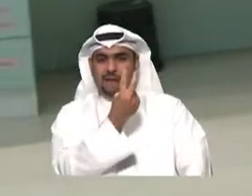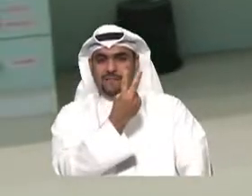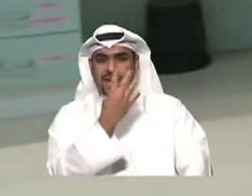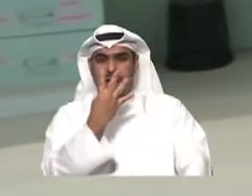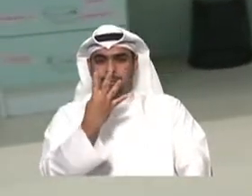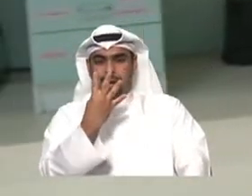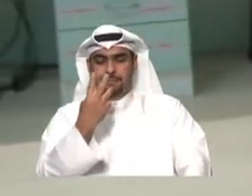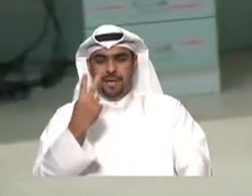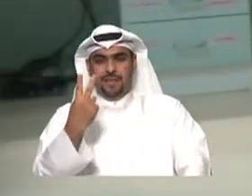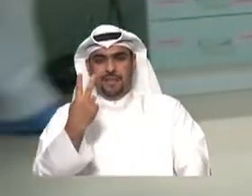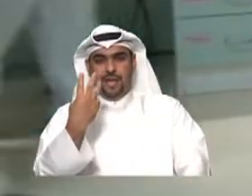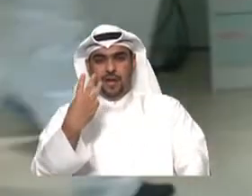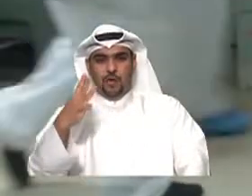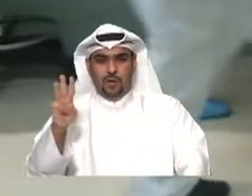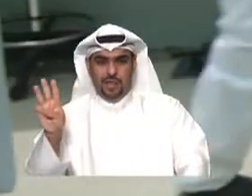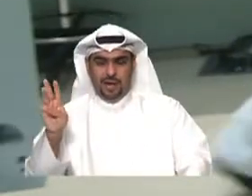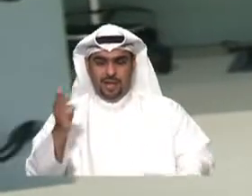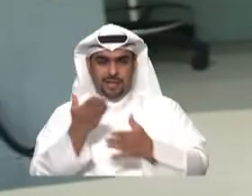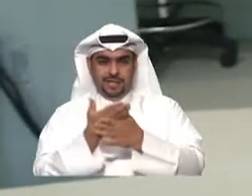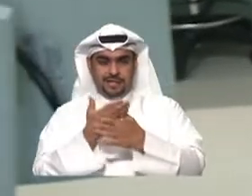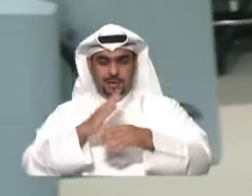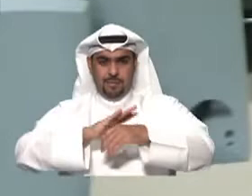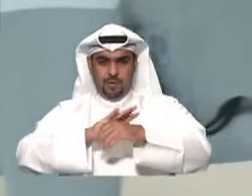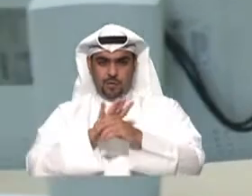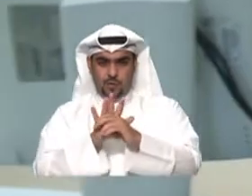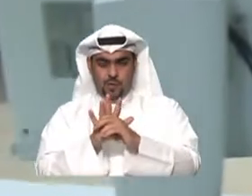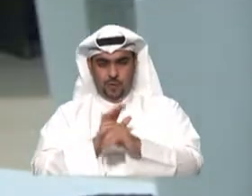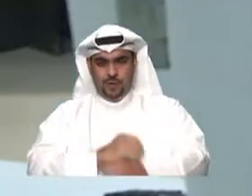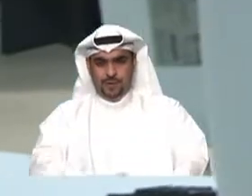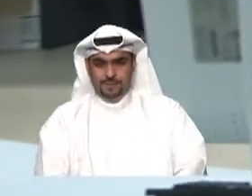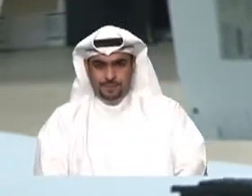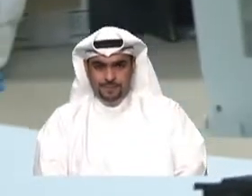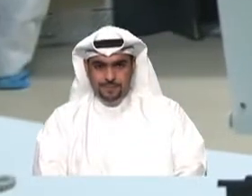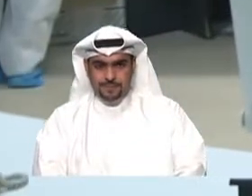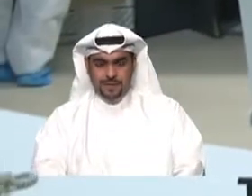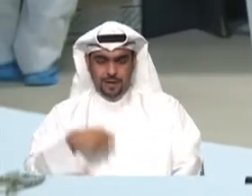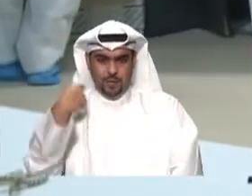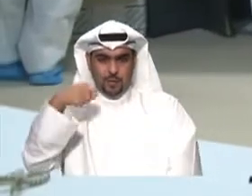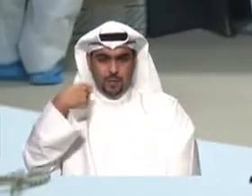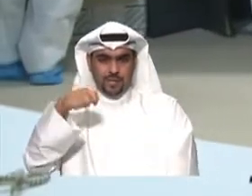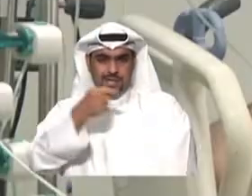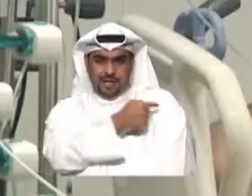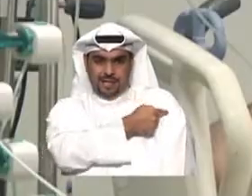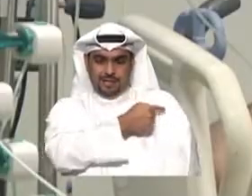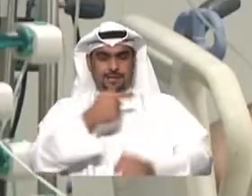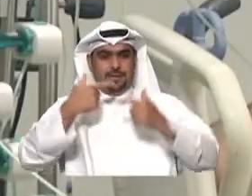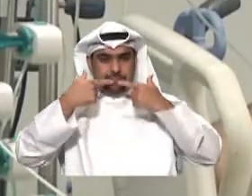2432 حالة وفاة بسبب مرض كوفيد 19. كما أعلنت الوزارة شفاء